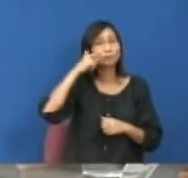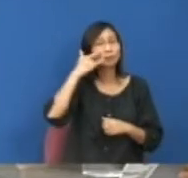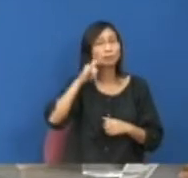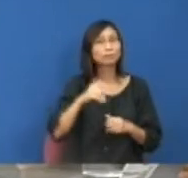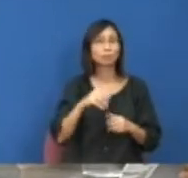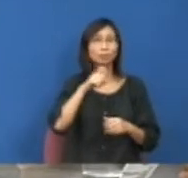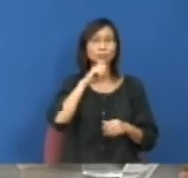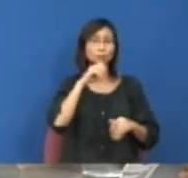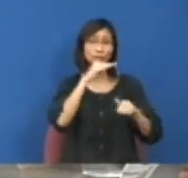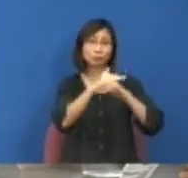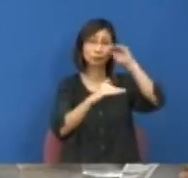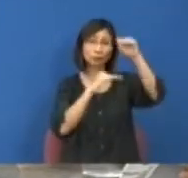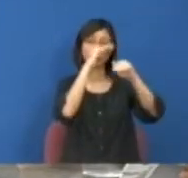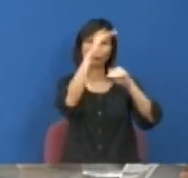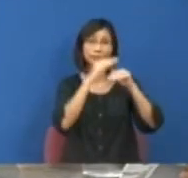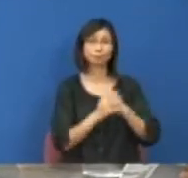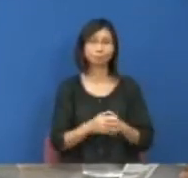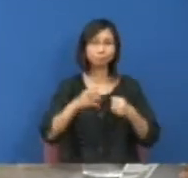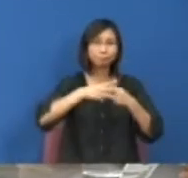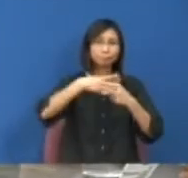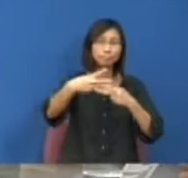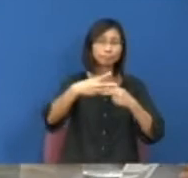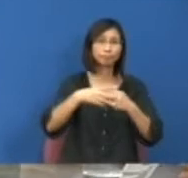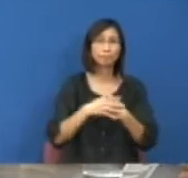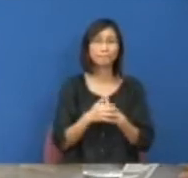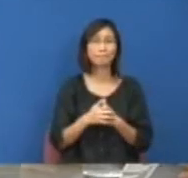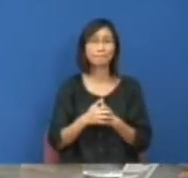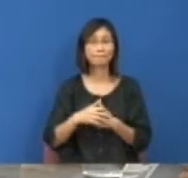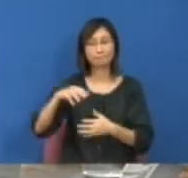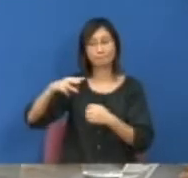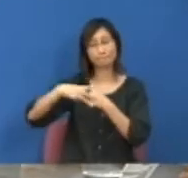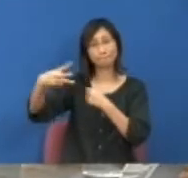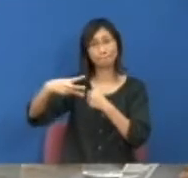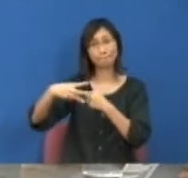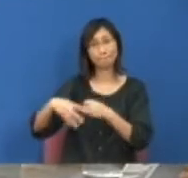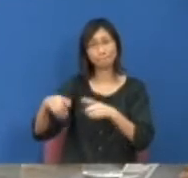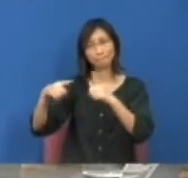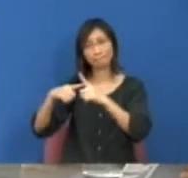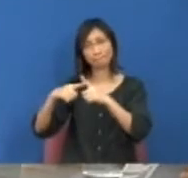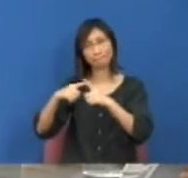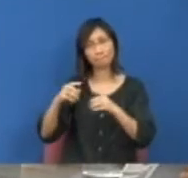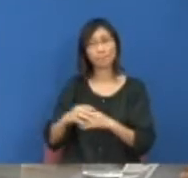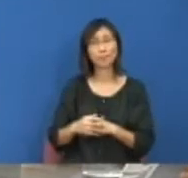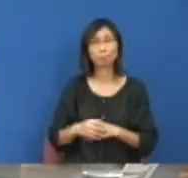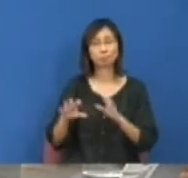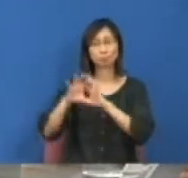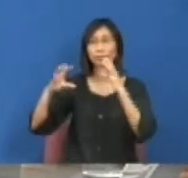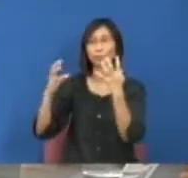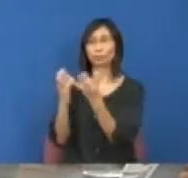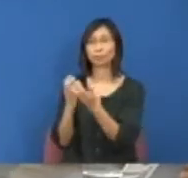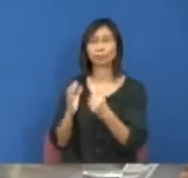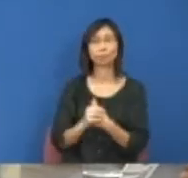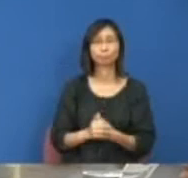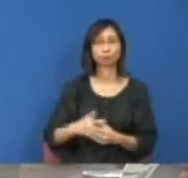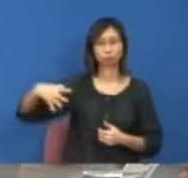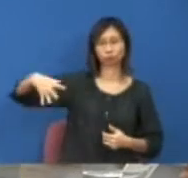嘅喺第三等級裏邊嘅市民階級裏邊嘅即係有錢人啦，咁佢哋開始係掌